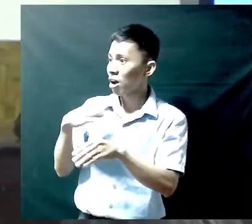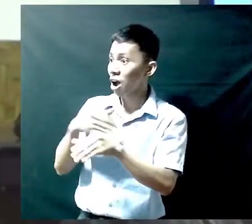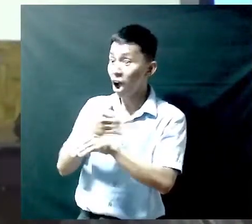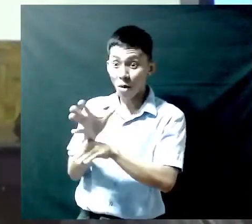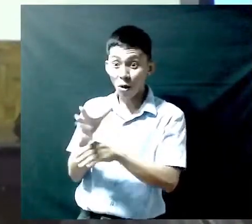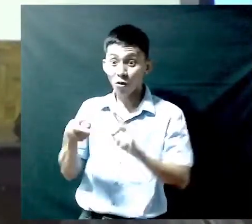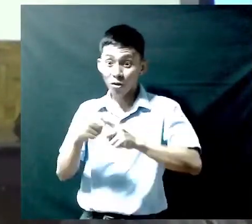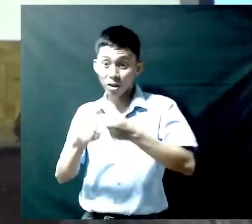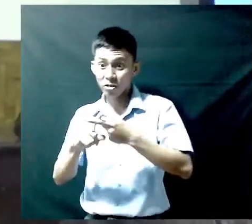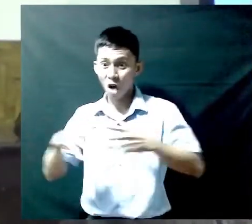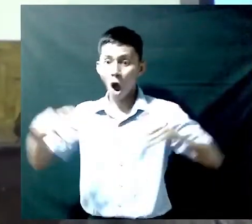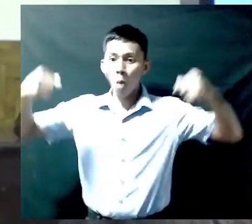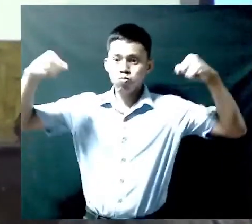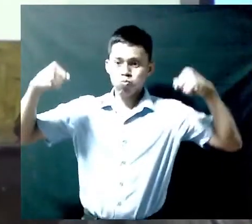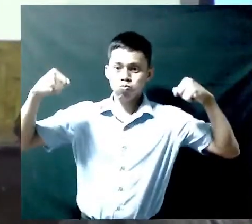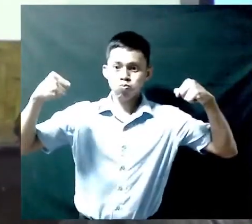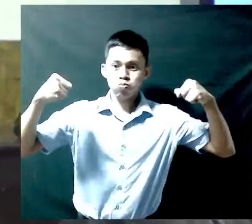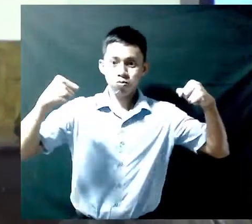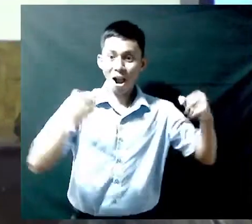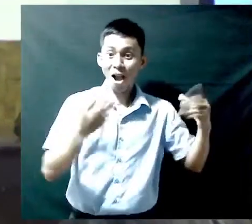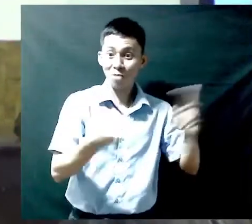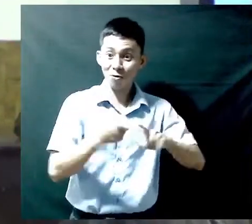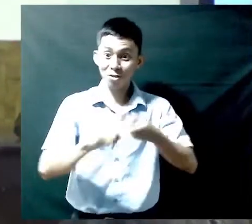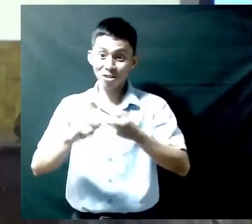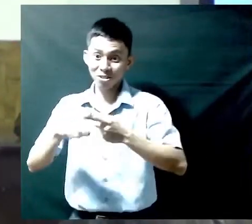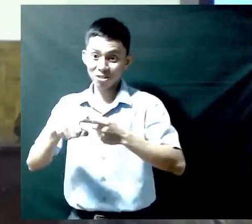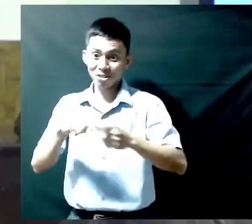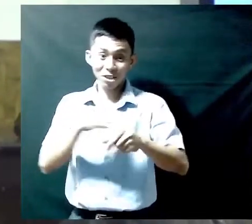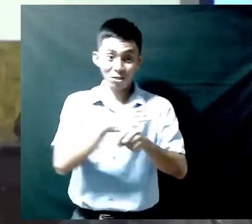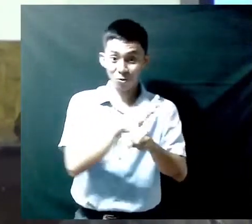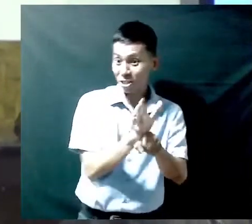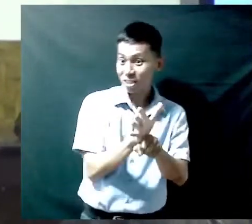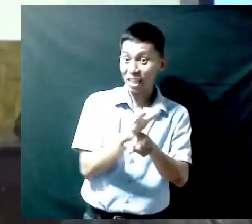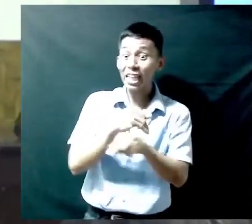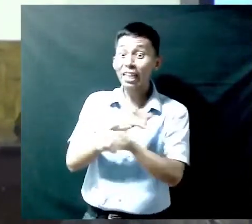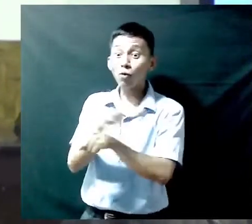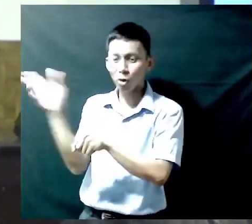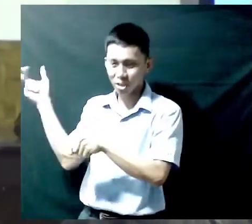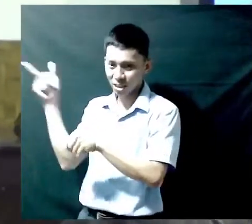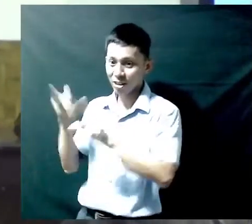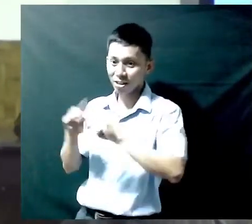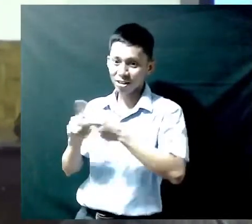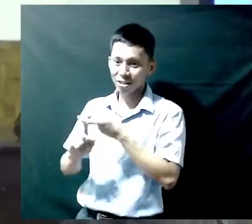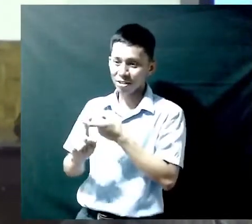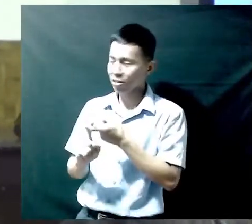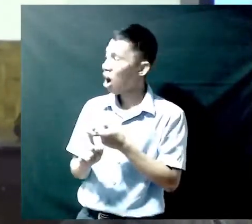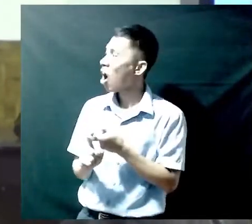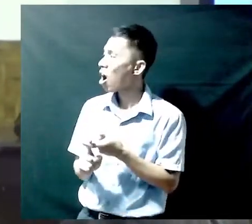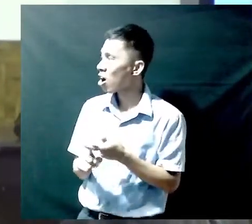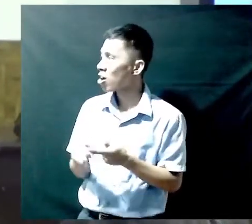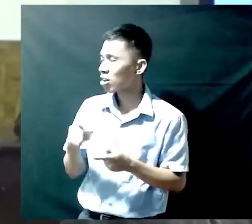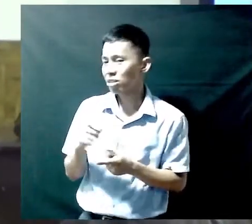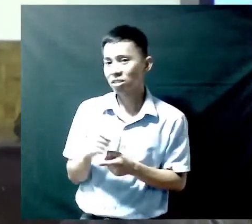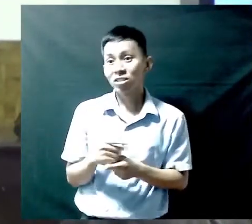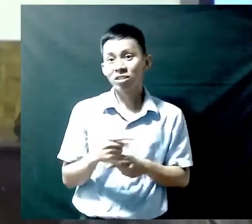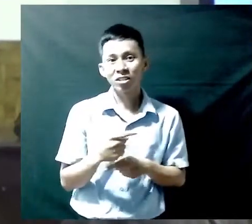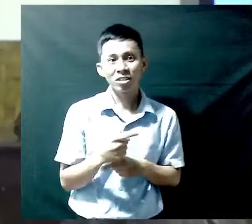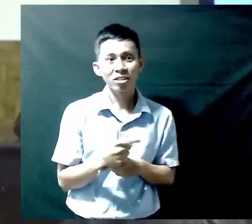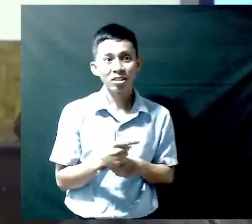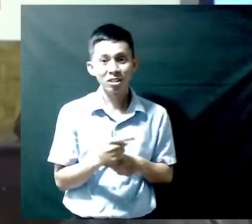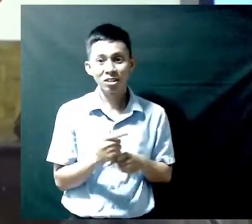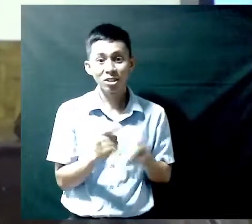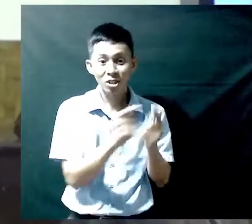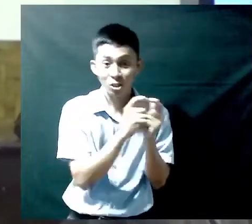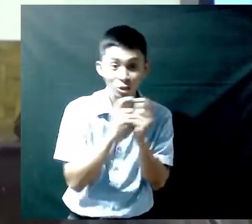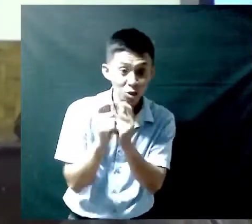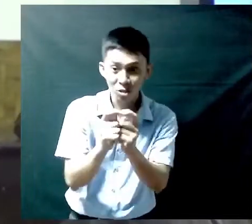bodybuilders sa United States called Power Team. So, kung kayo po'y taga-America, familiar kayo doon, yung salitang Power Team. Ang Power Team